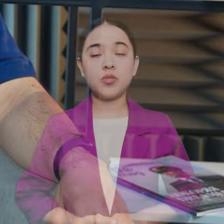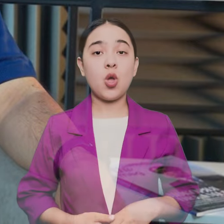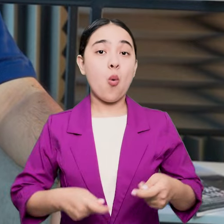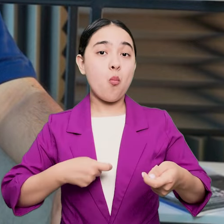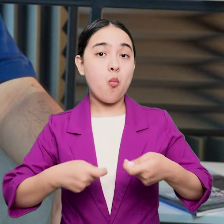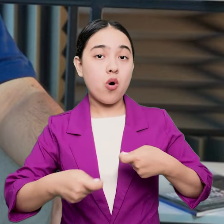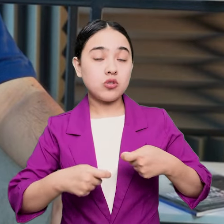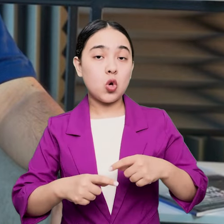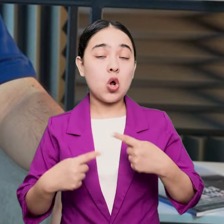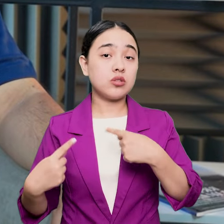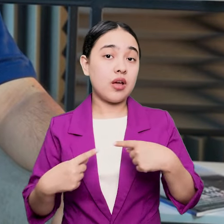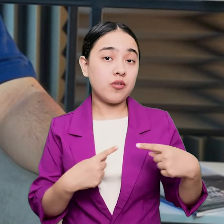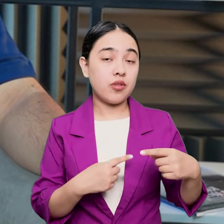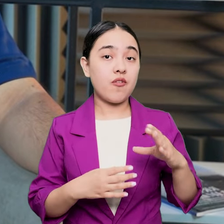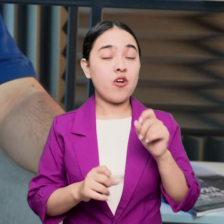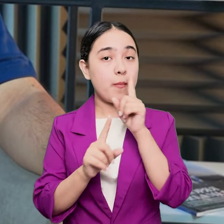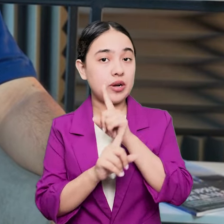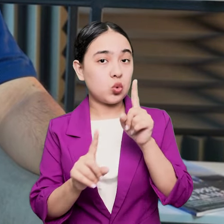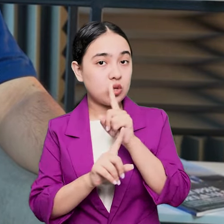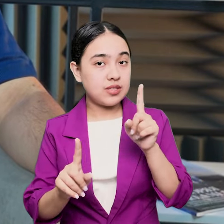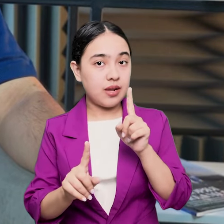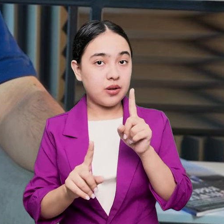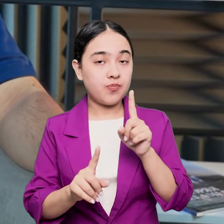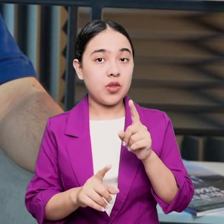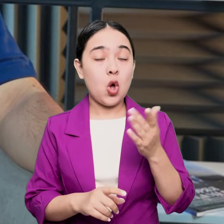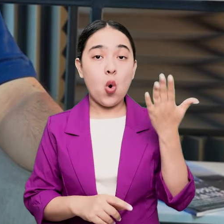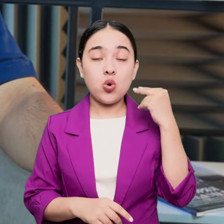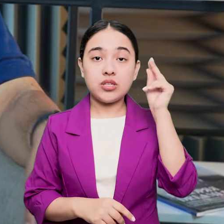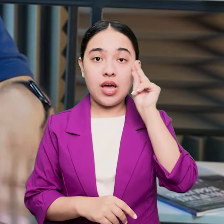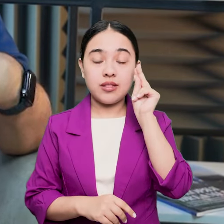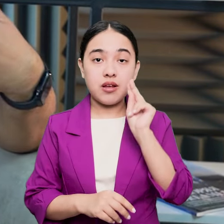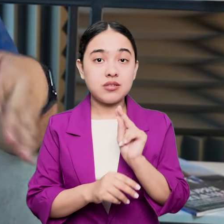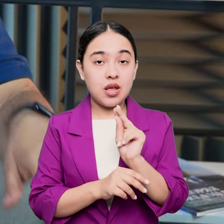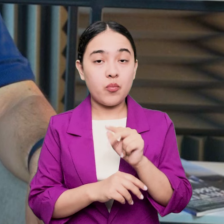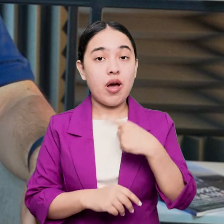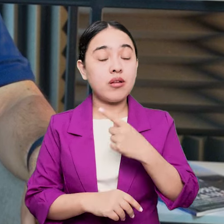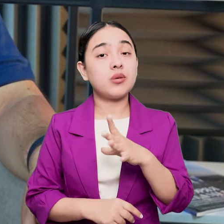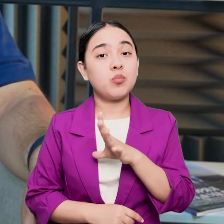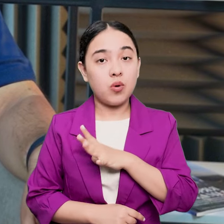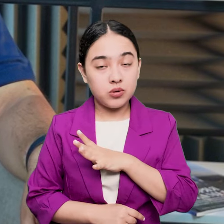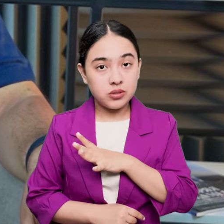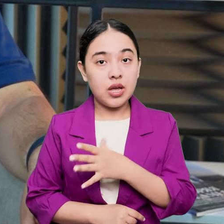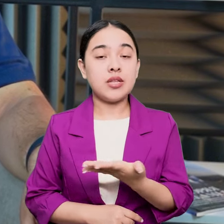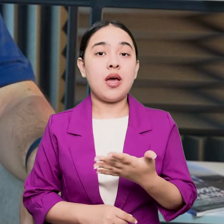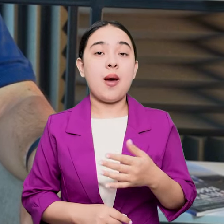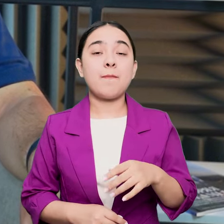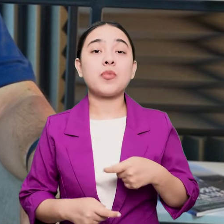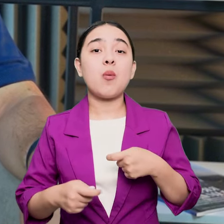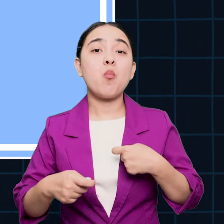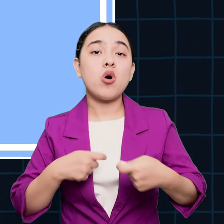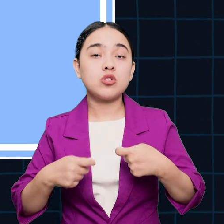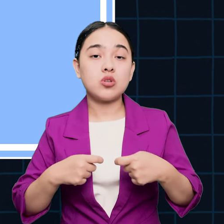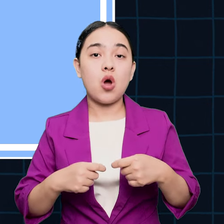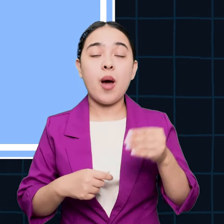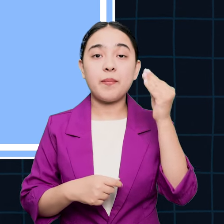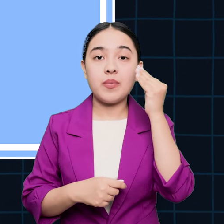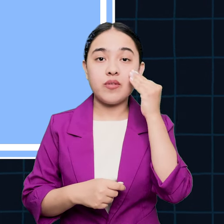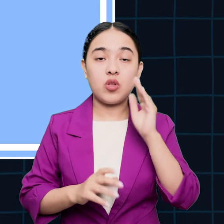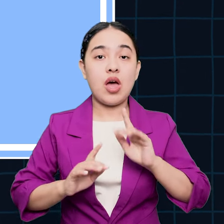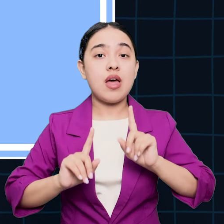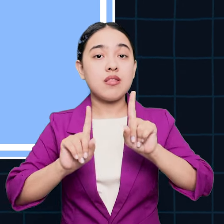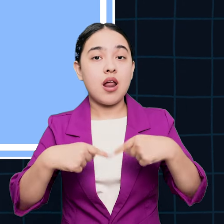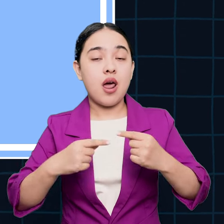Bozor tafovutlari va paradokslari. O'tgan darslarimizda aytib o'tganimizdek, bozor obyektiv ravishda talab va